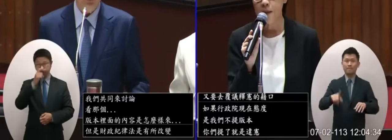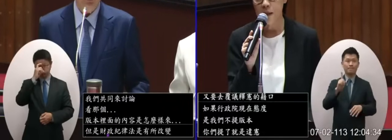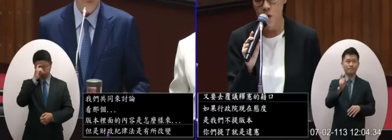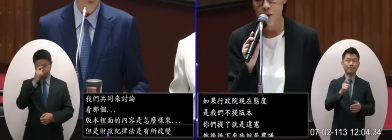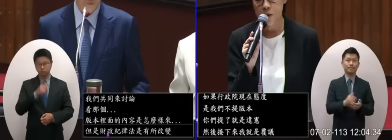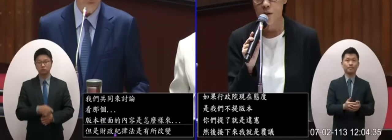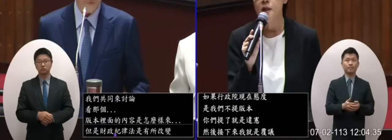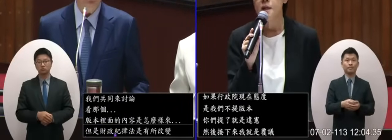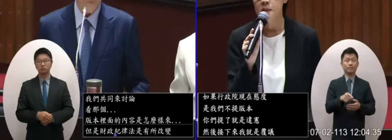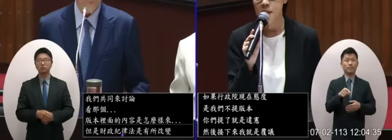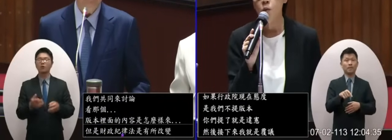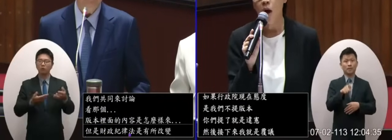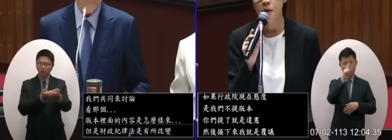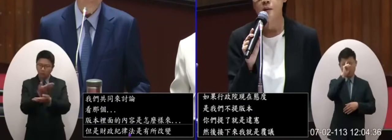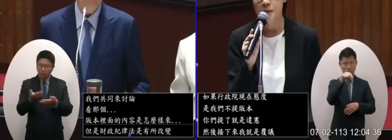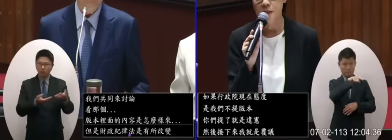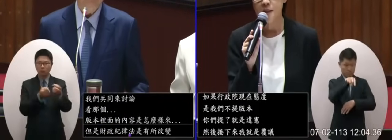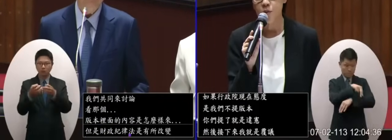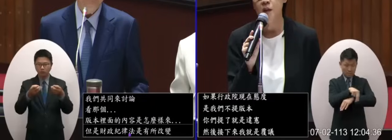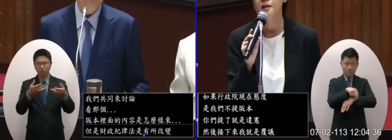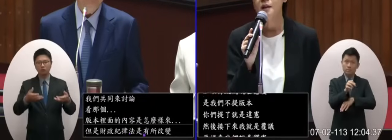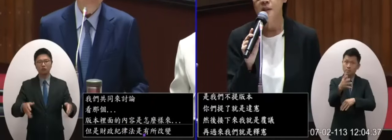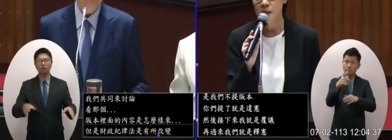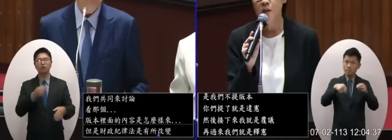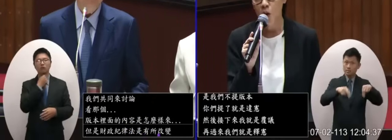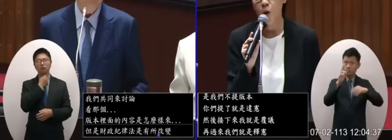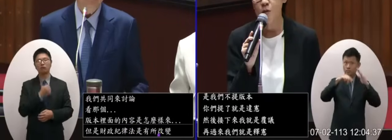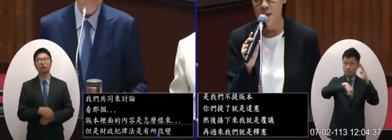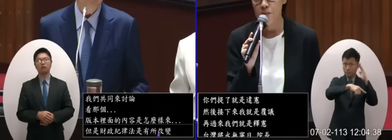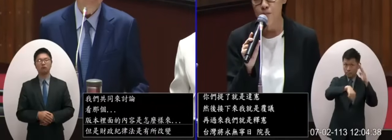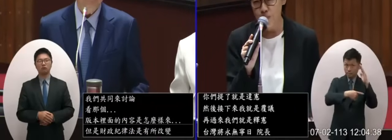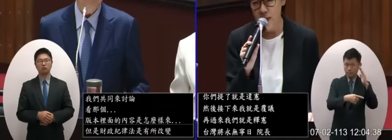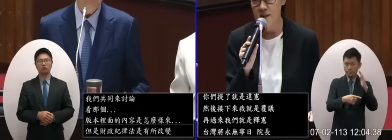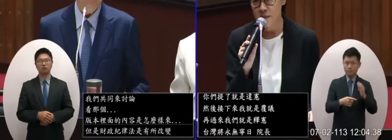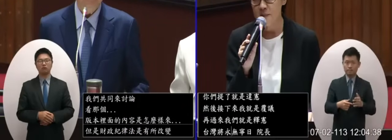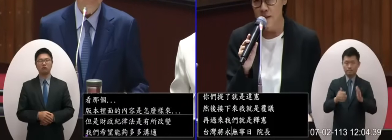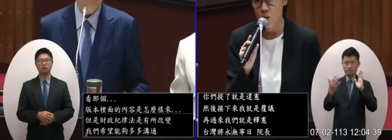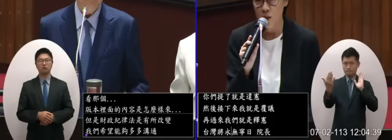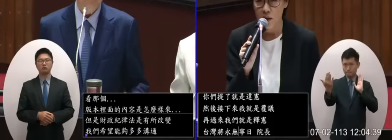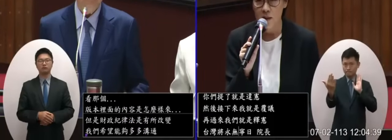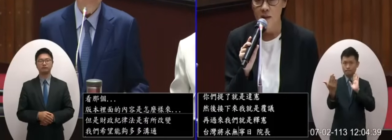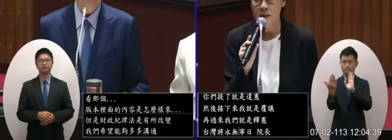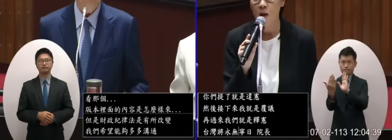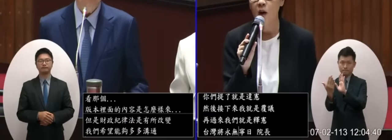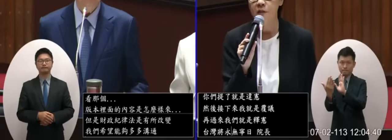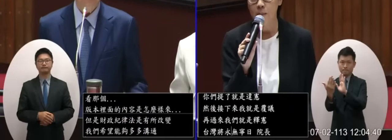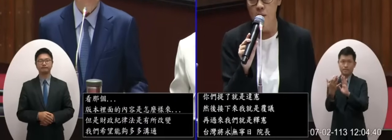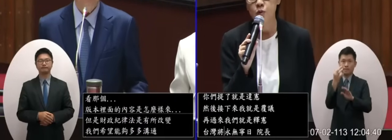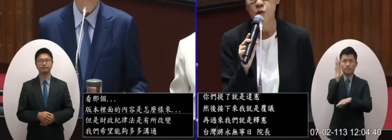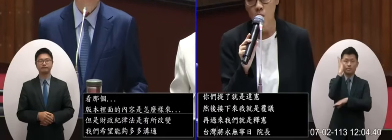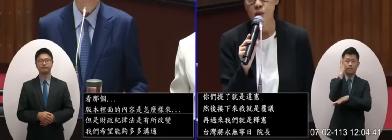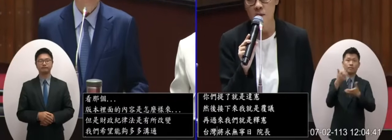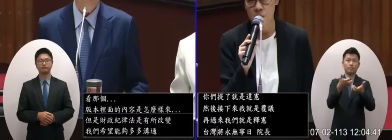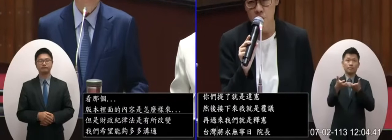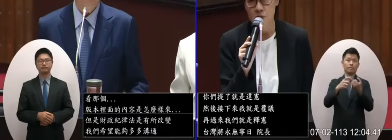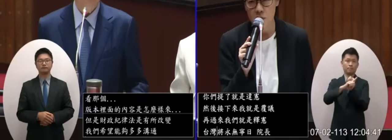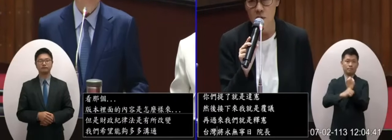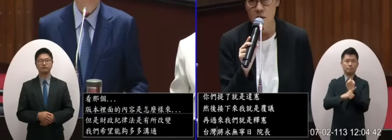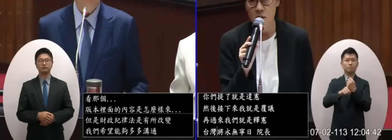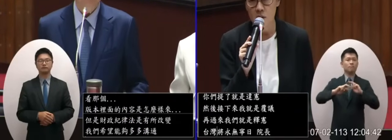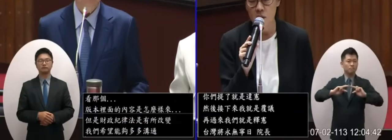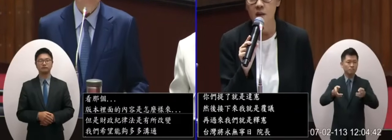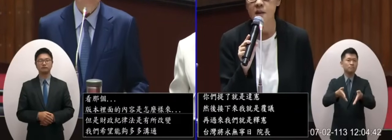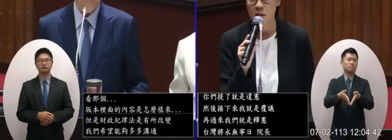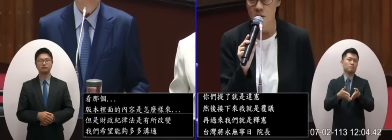够 版本的 多多沟通， 希望行政院能够正面的面对财划法必须修正的事